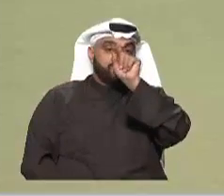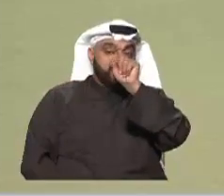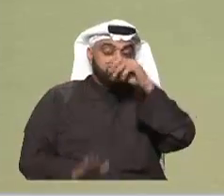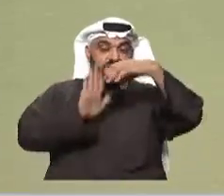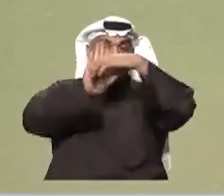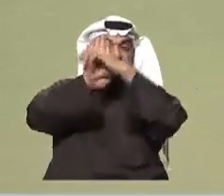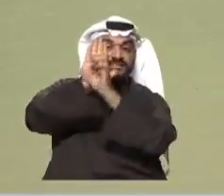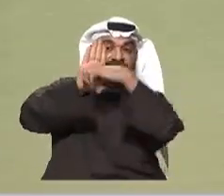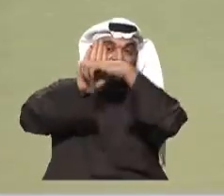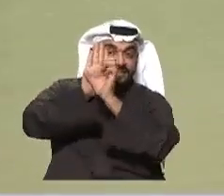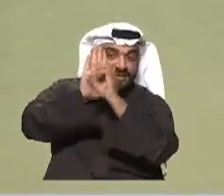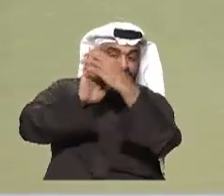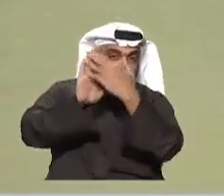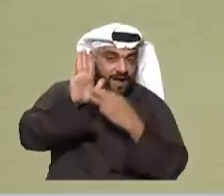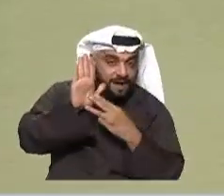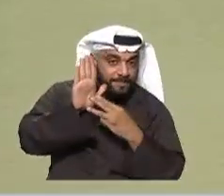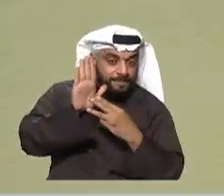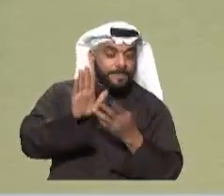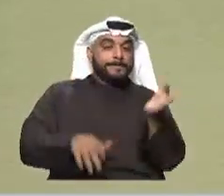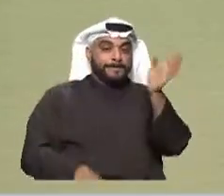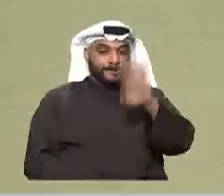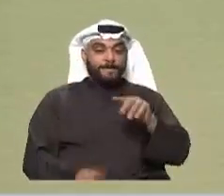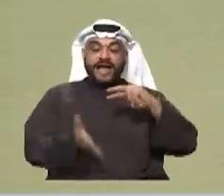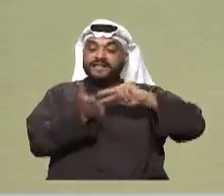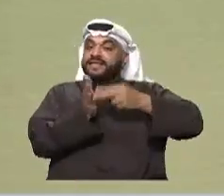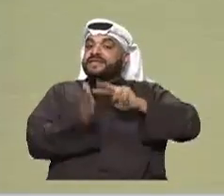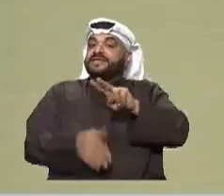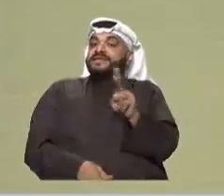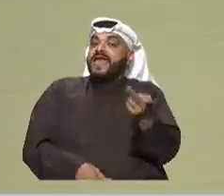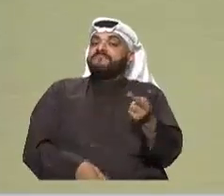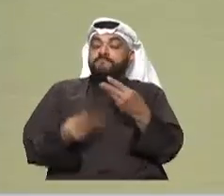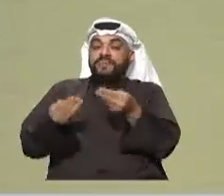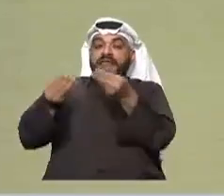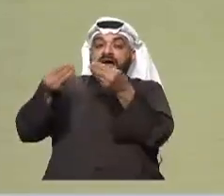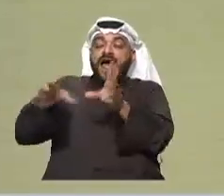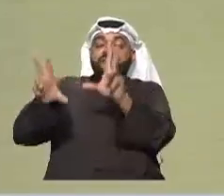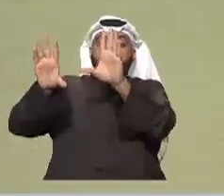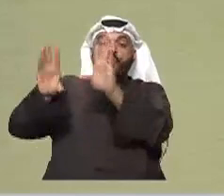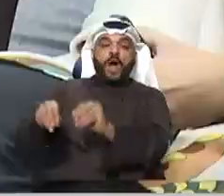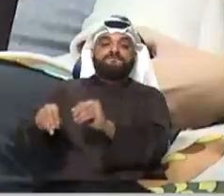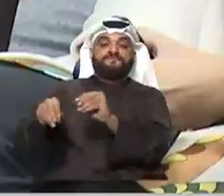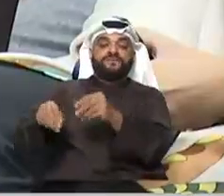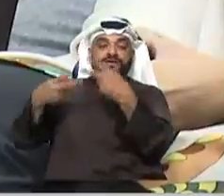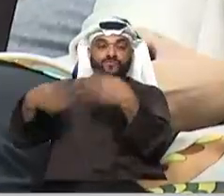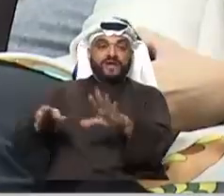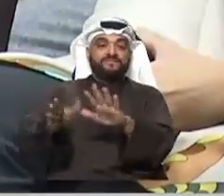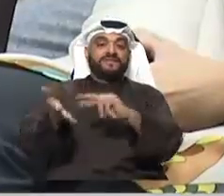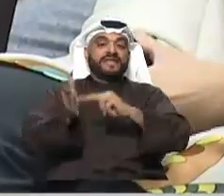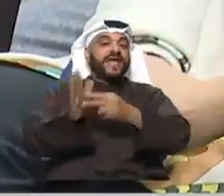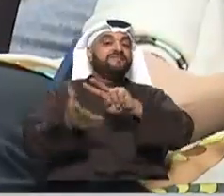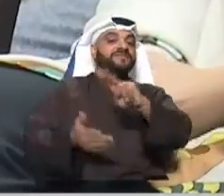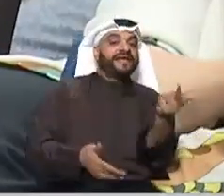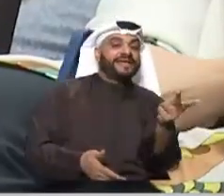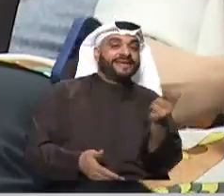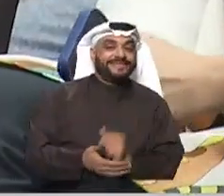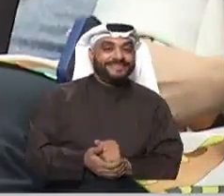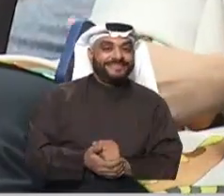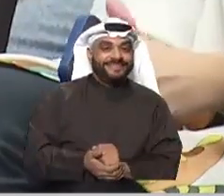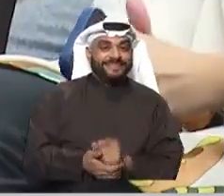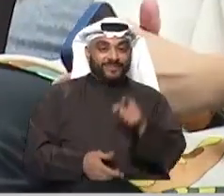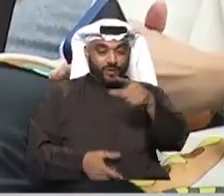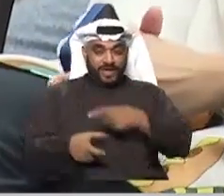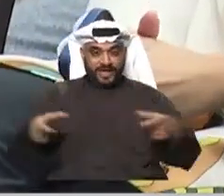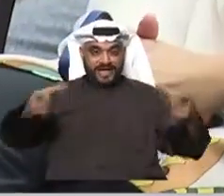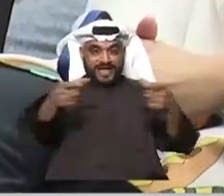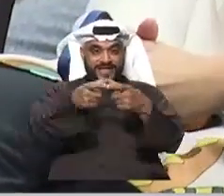كذلك همم عن الطرق البديله في حاله تعطل هذه هي البرامج تواصل الاجتماعي اداره